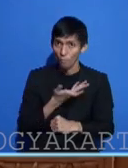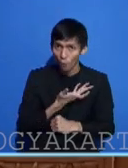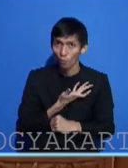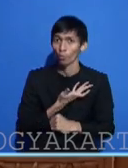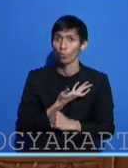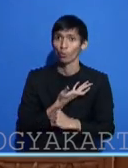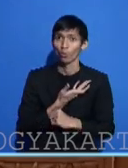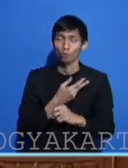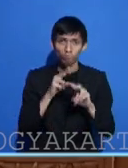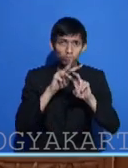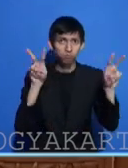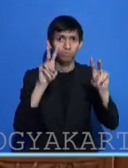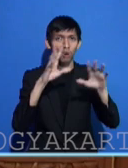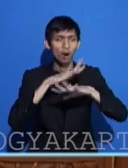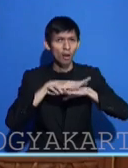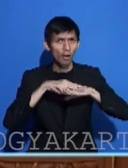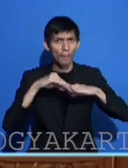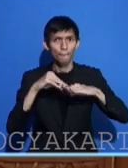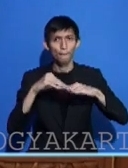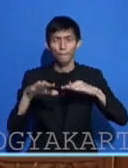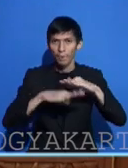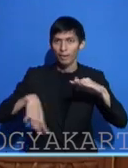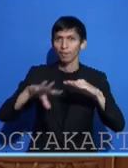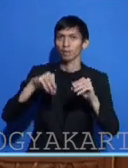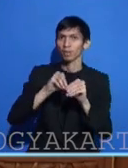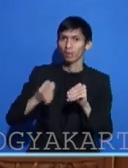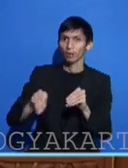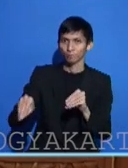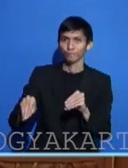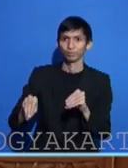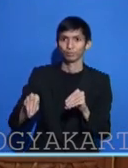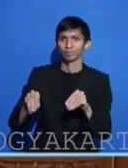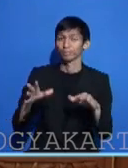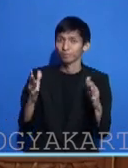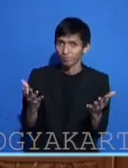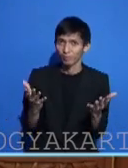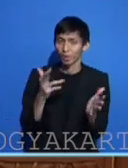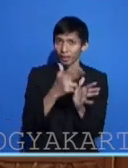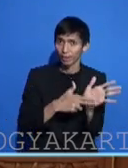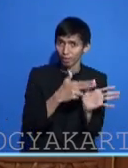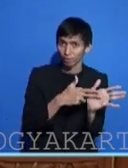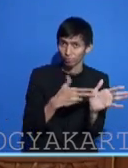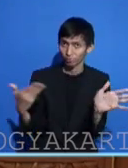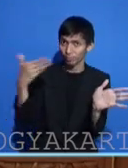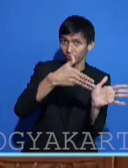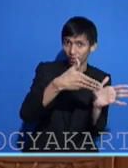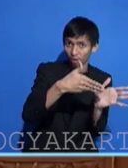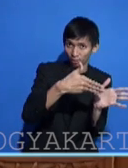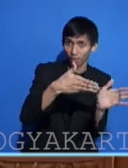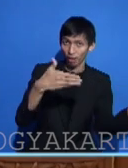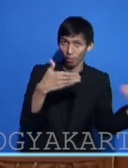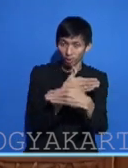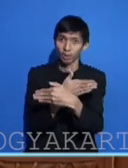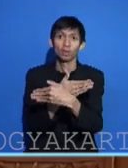alam kridaning kadang taningali sepur ingkang liwat panjenengan sakit